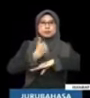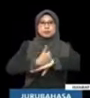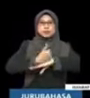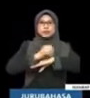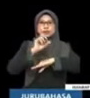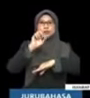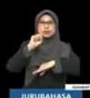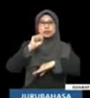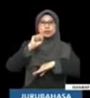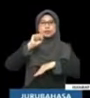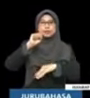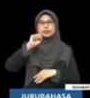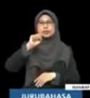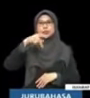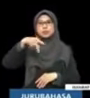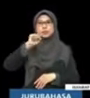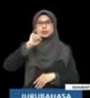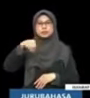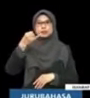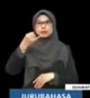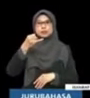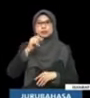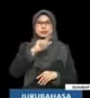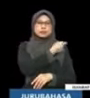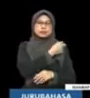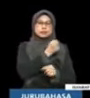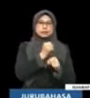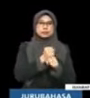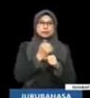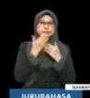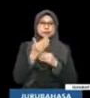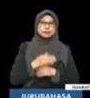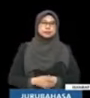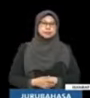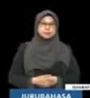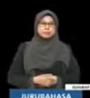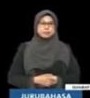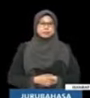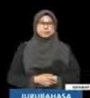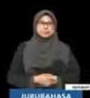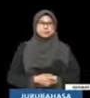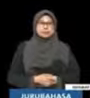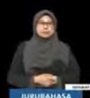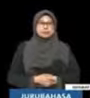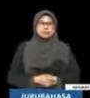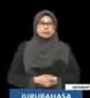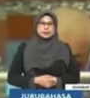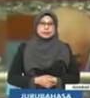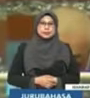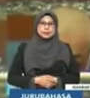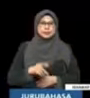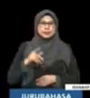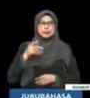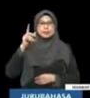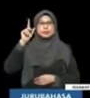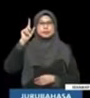penubuhan Suruhanjaya Perkhidmatan dan juga tenaga kerja. Terima kasih. Silakan, mau pula.